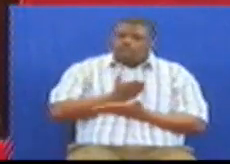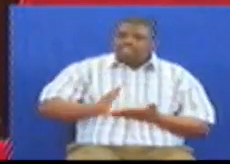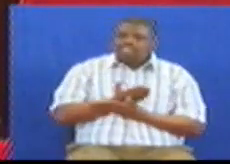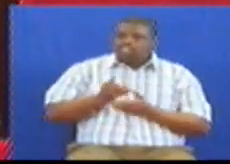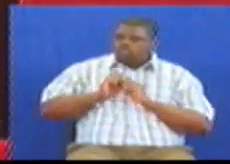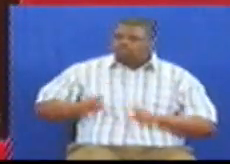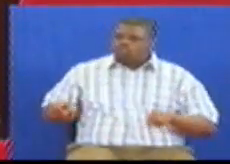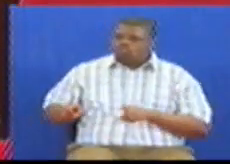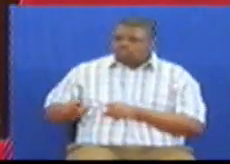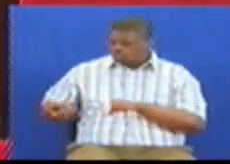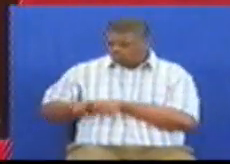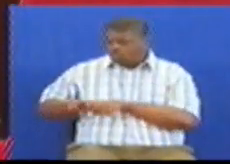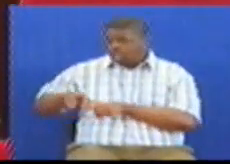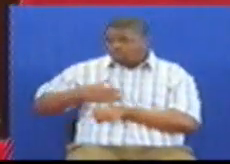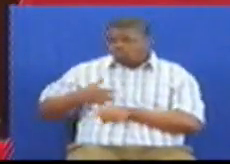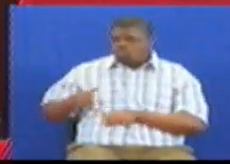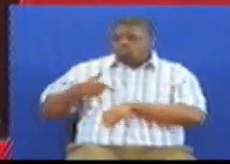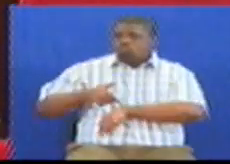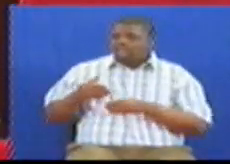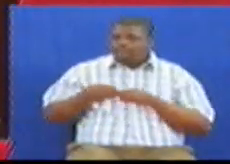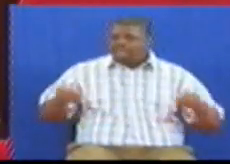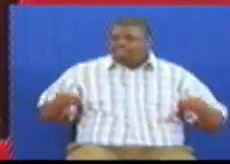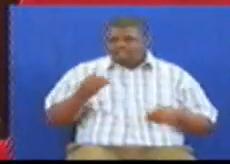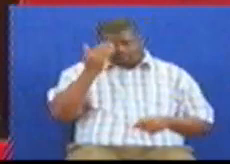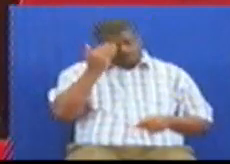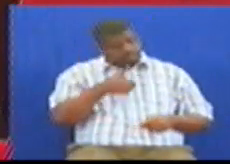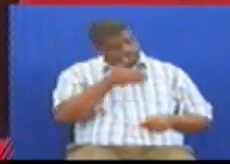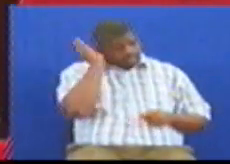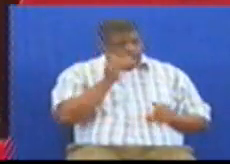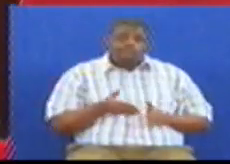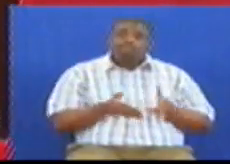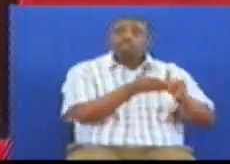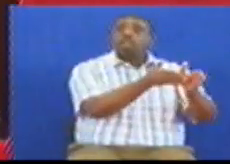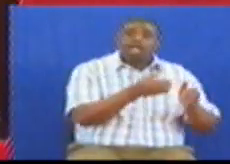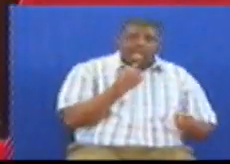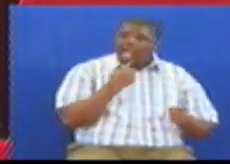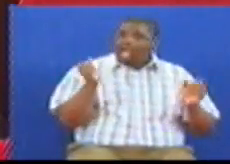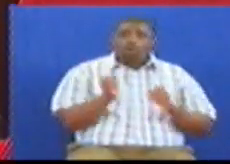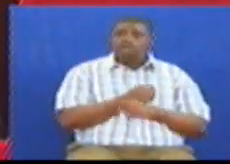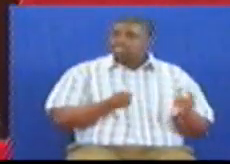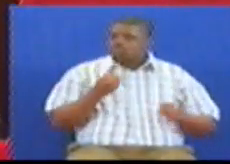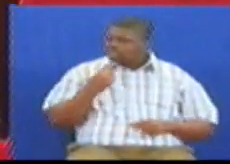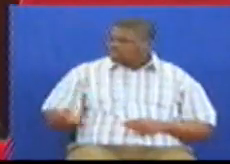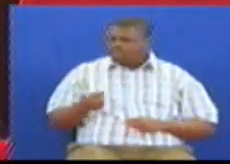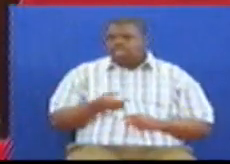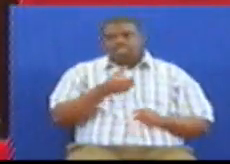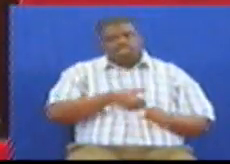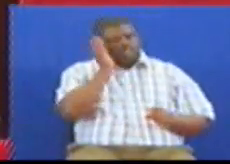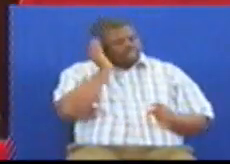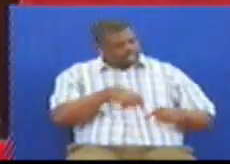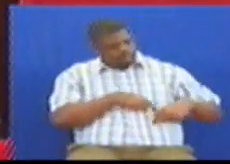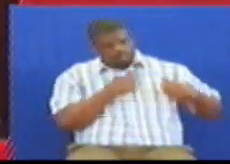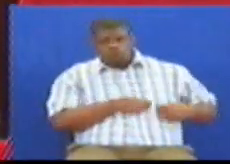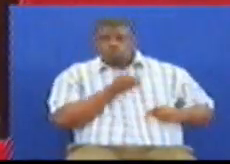namfahamu alikuwa meya muda mrefu, anafahamu mamlaka ya serikali za mitaa, hawezi kusema kwamba serikali haina nia. Nia dhati